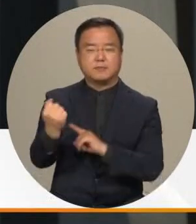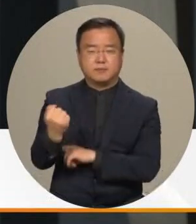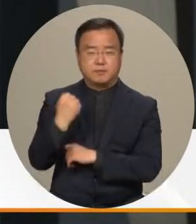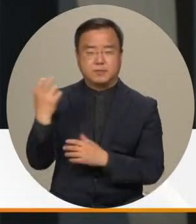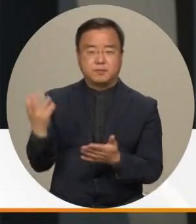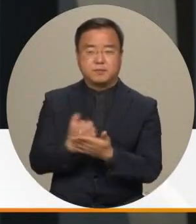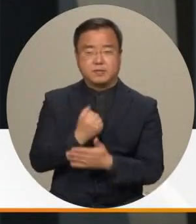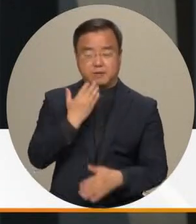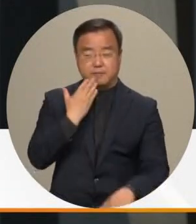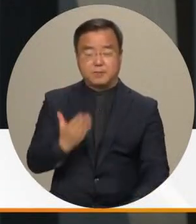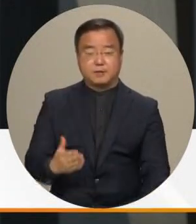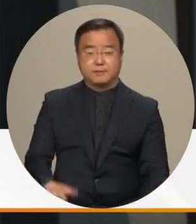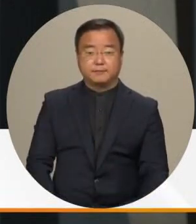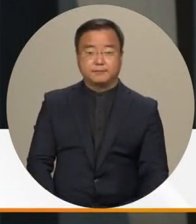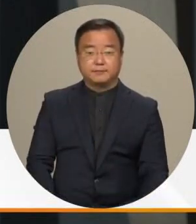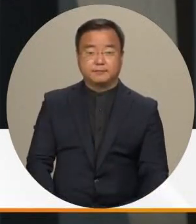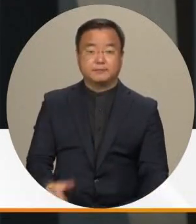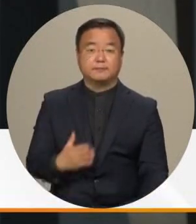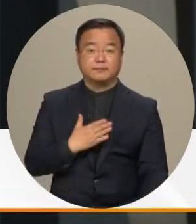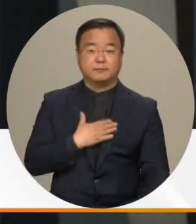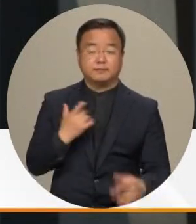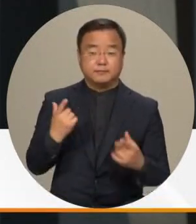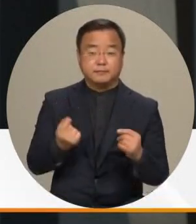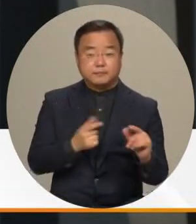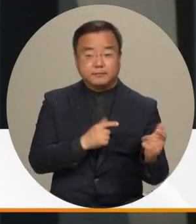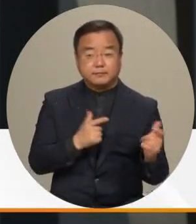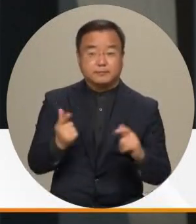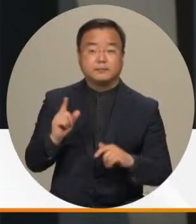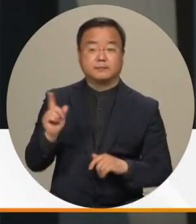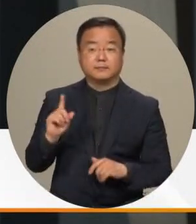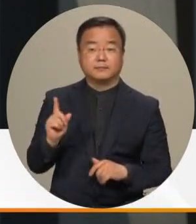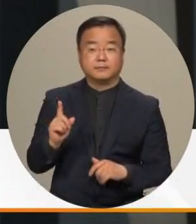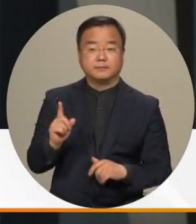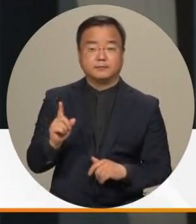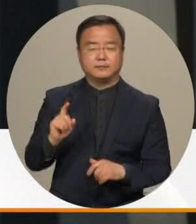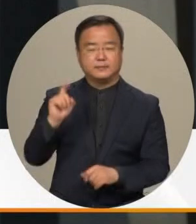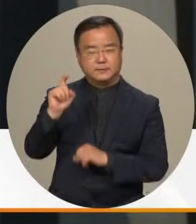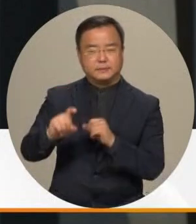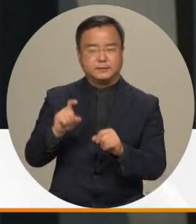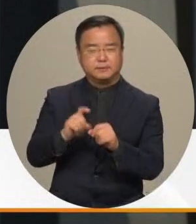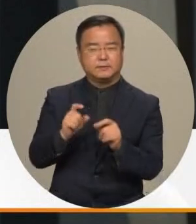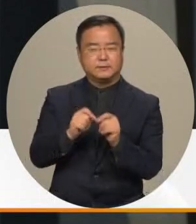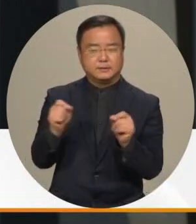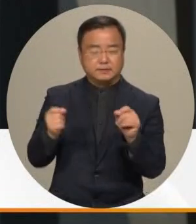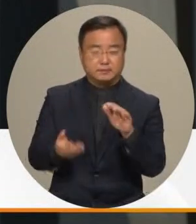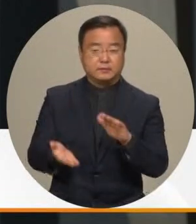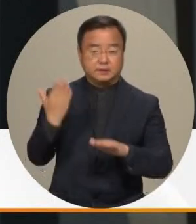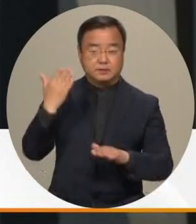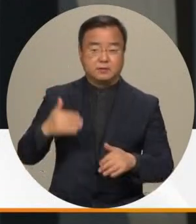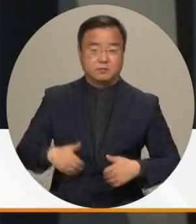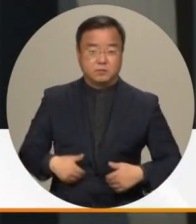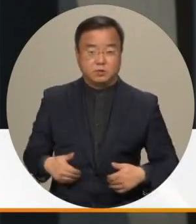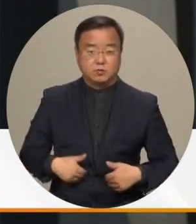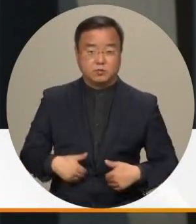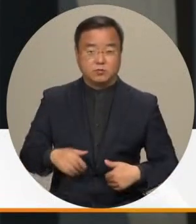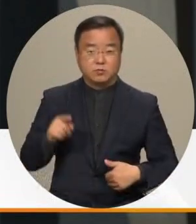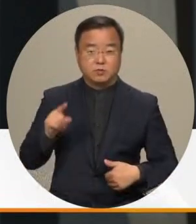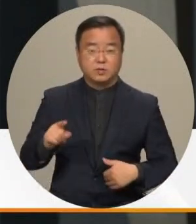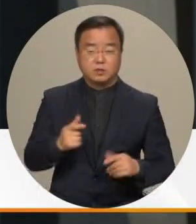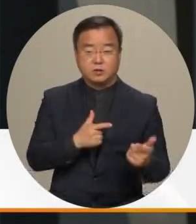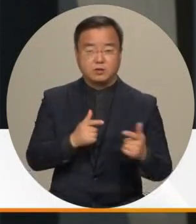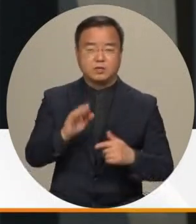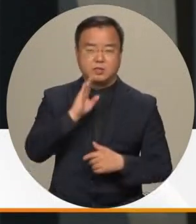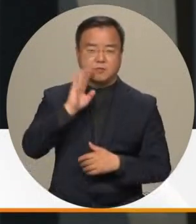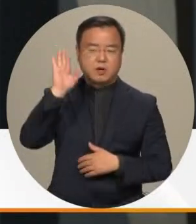받게 된다 되거든요 그래서 저는 이런 것들이 어떻게 보면 정말 최소한 10년 이상이잖아요 그리고 어떤 의미에서는 이게 정말 진짜